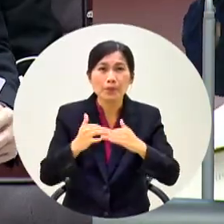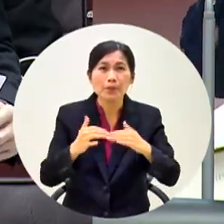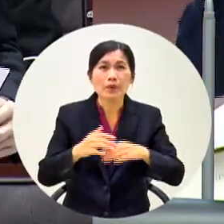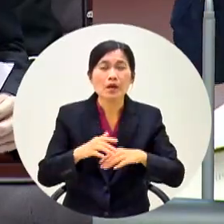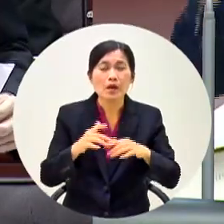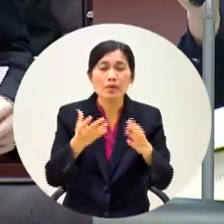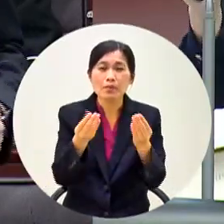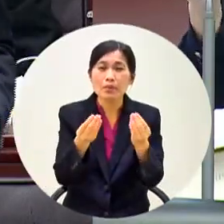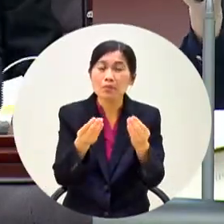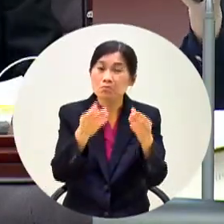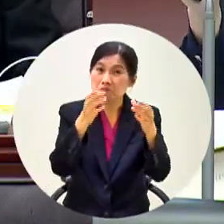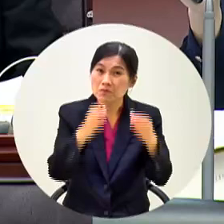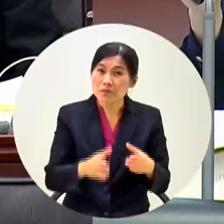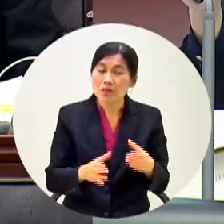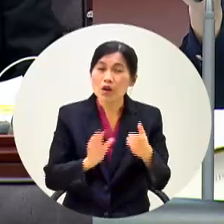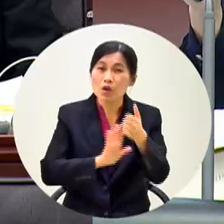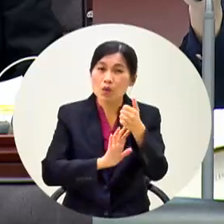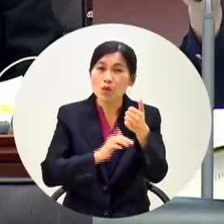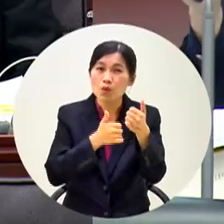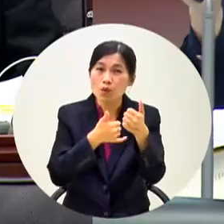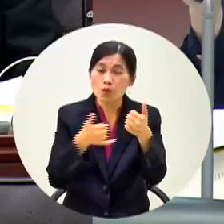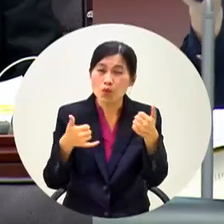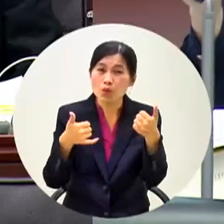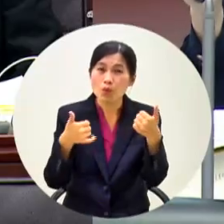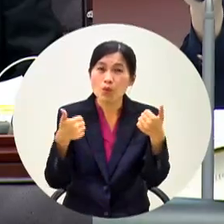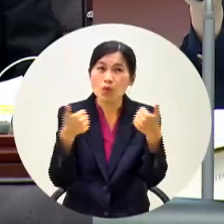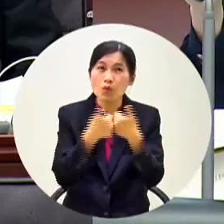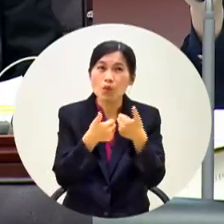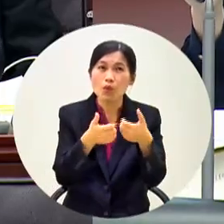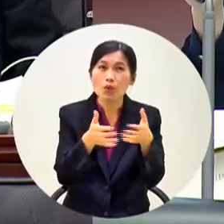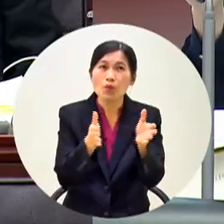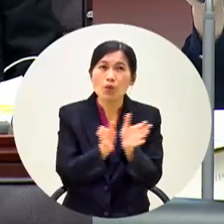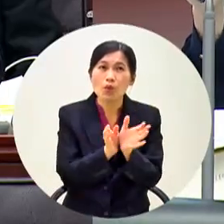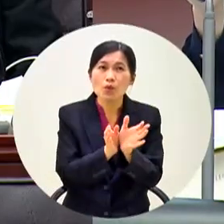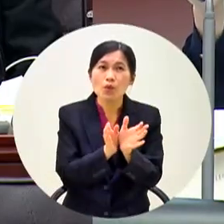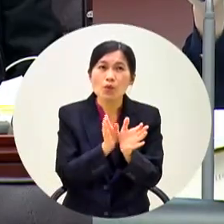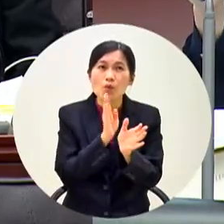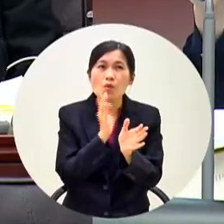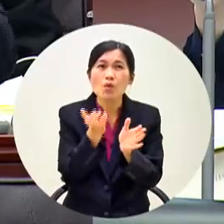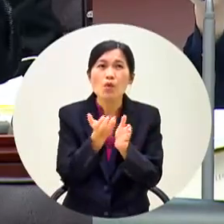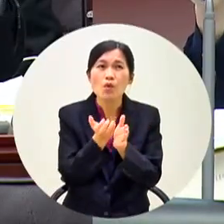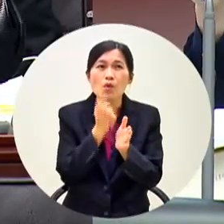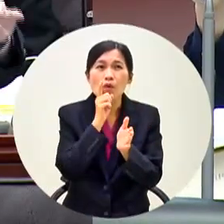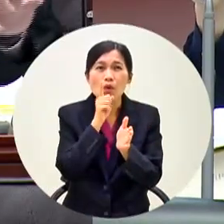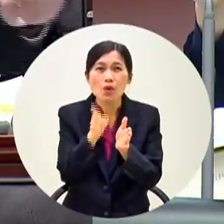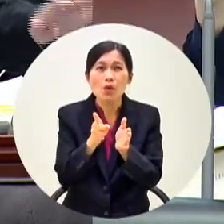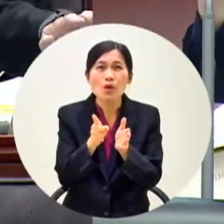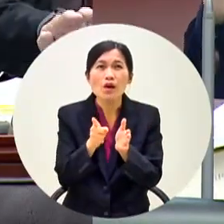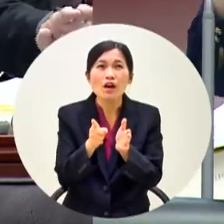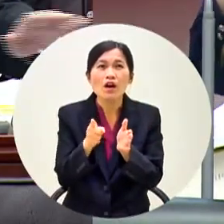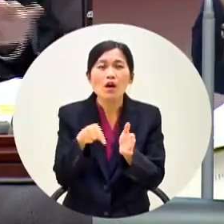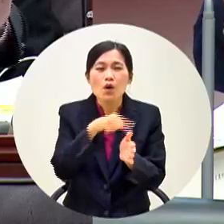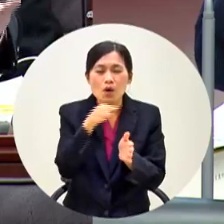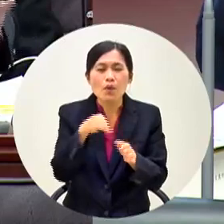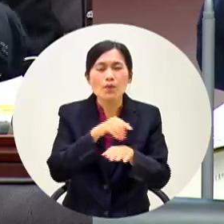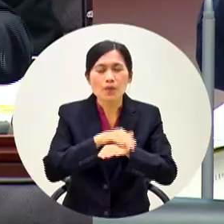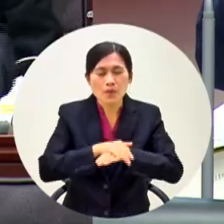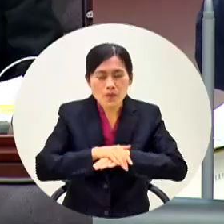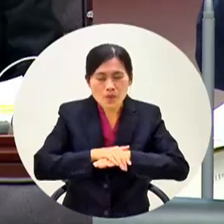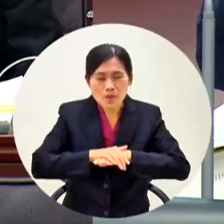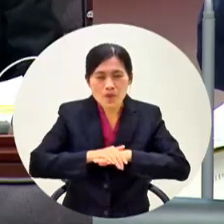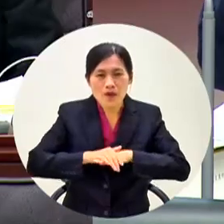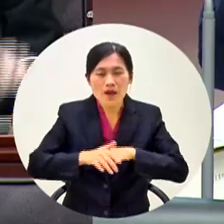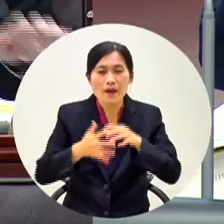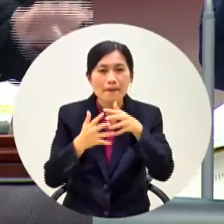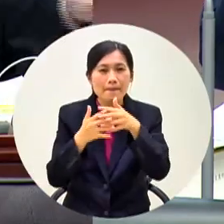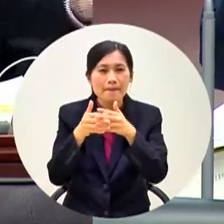成立所谓的委员会的意思吗？ 议员，我刚刚已经讲了。我们会跟像美国的证